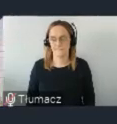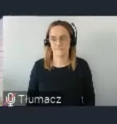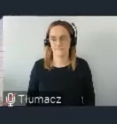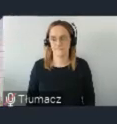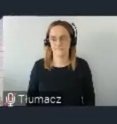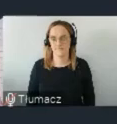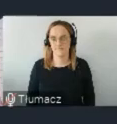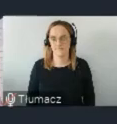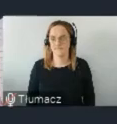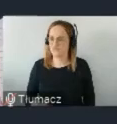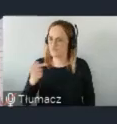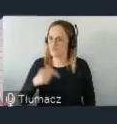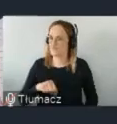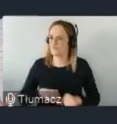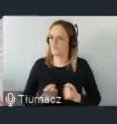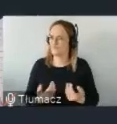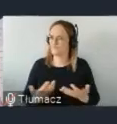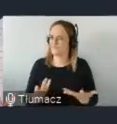Musiało się popsuć.